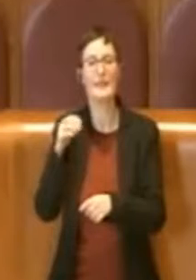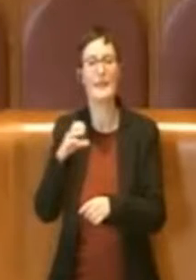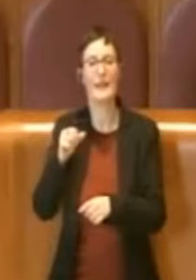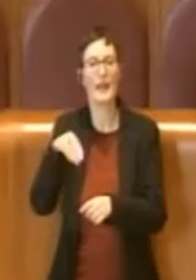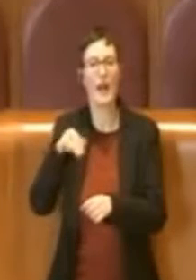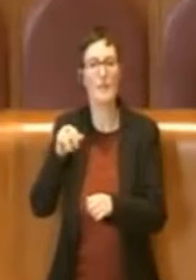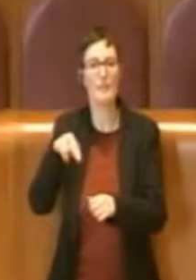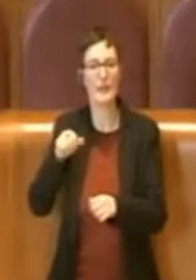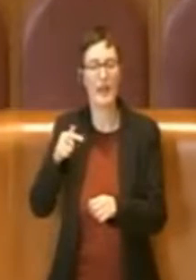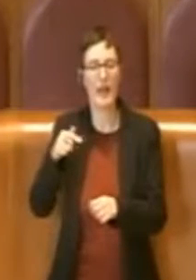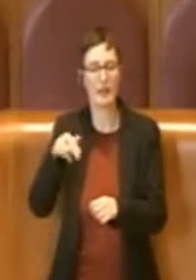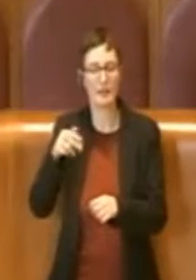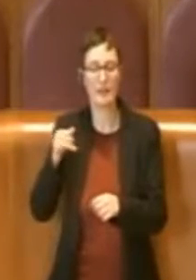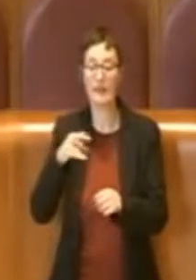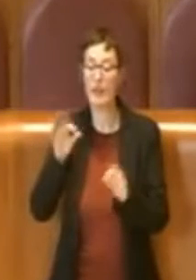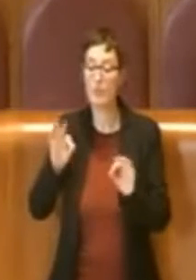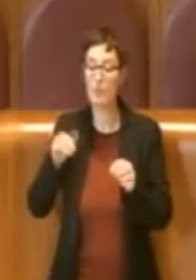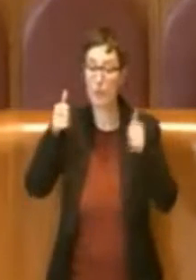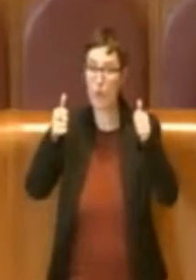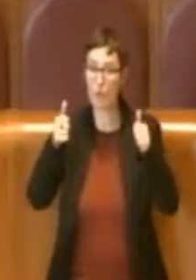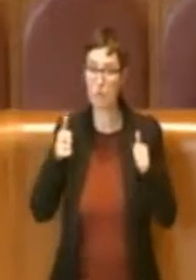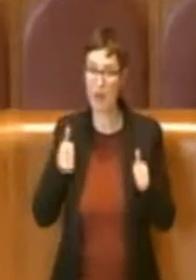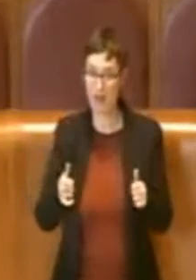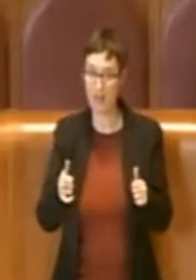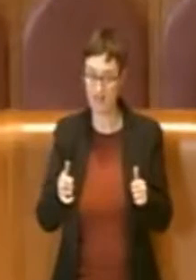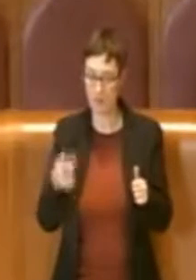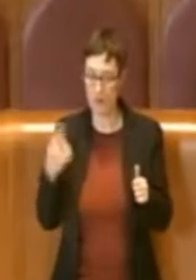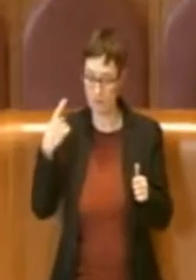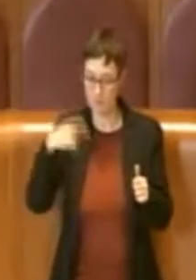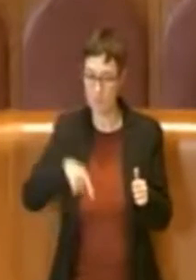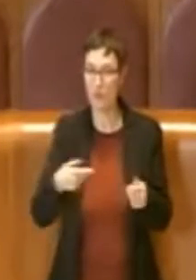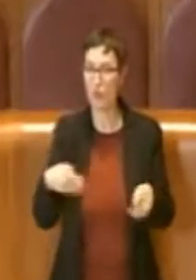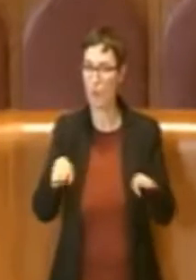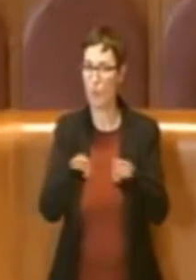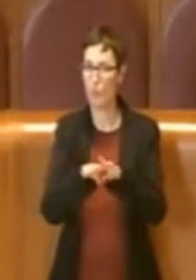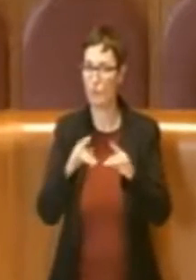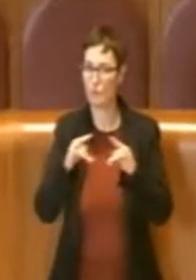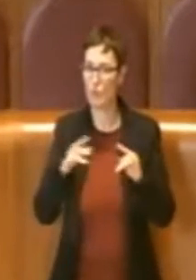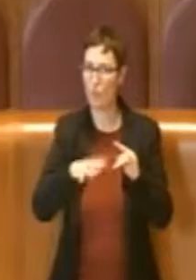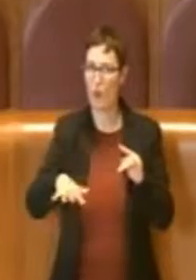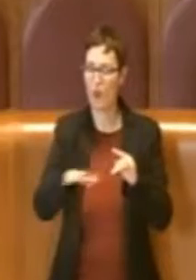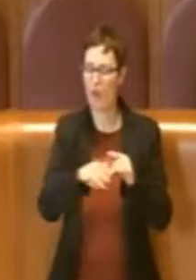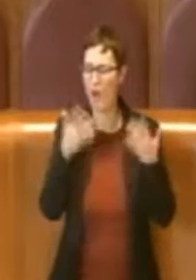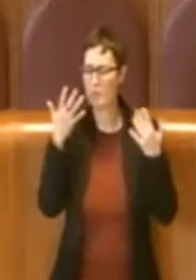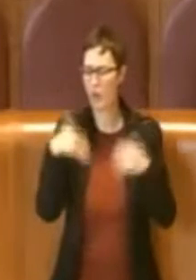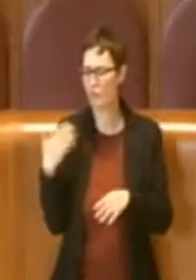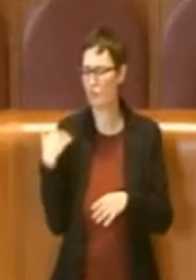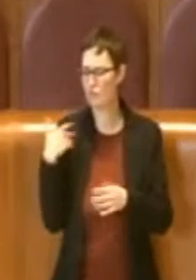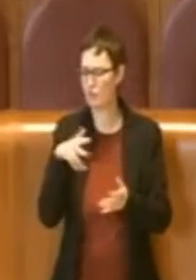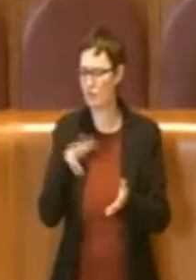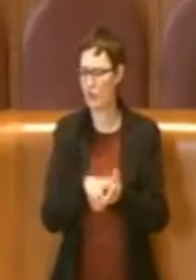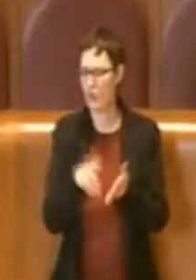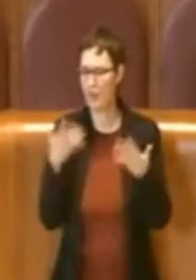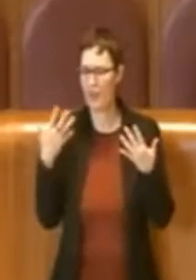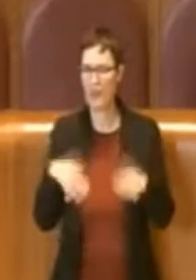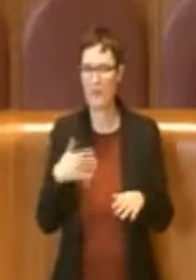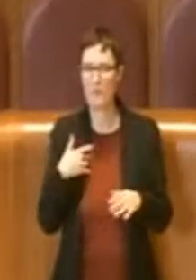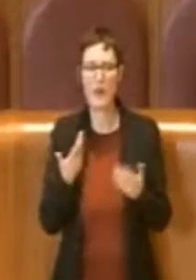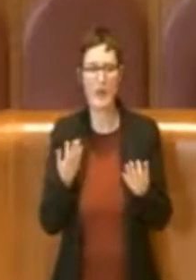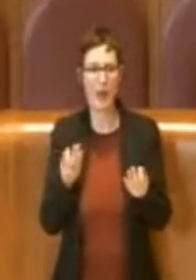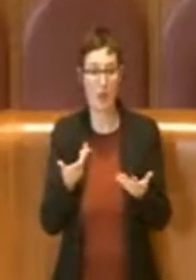stato aggiudicato il 21 gennaio e che il superamento del campo è previsto per novembre del 2000 e 21